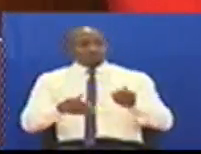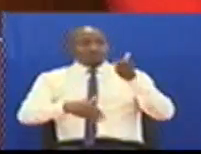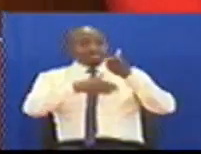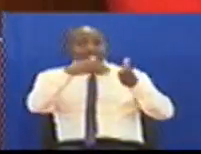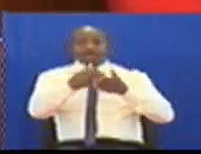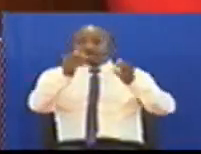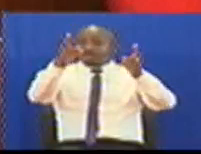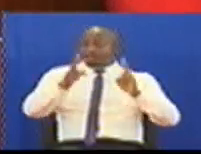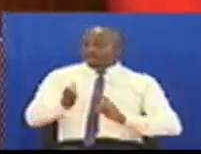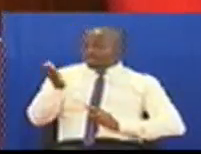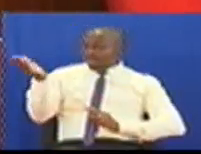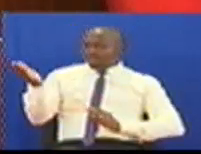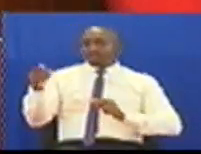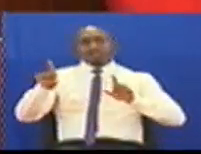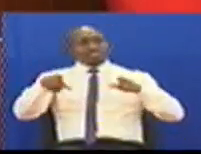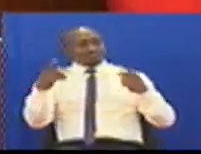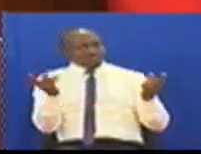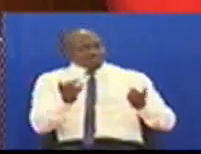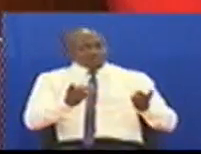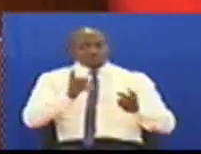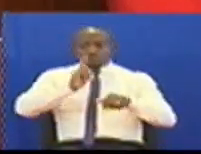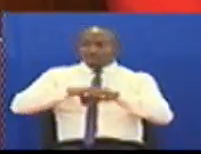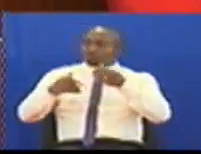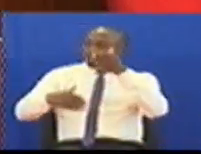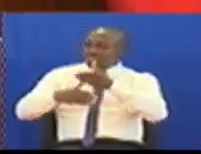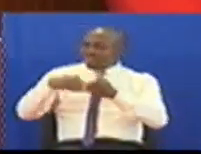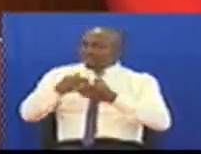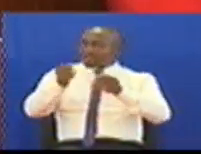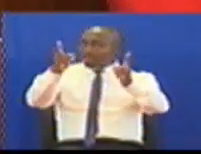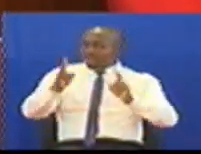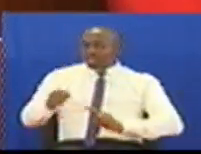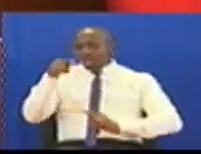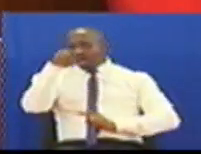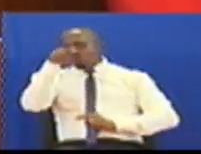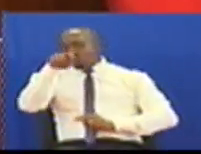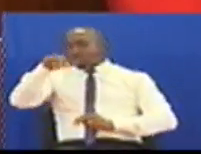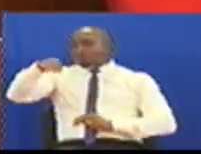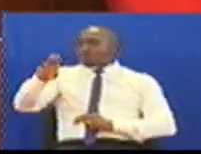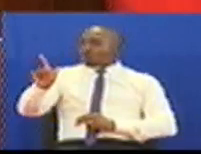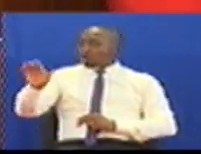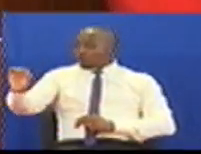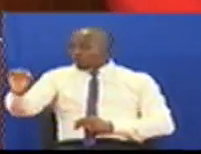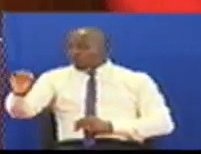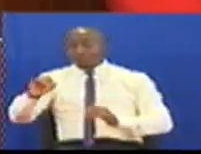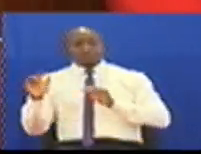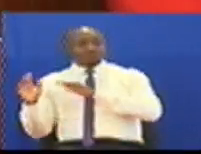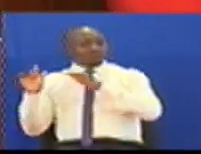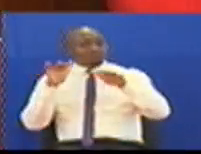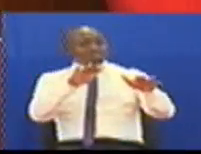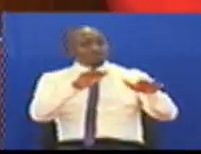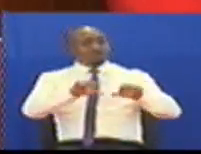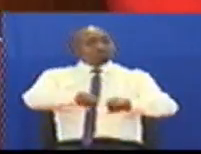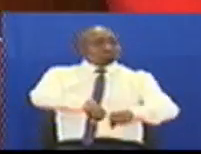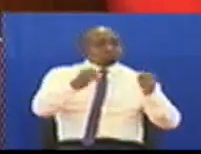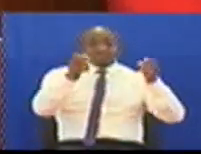Muhoro, lakini Mheshimiwa Naibu Spika, unapojenga daraja la Mbuchi pale Muhoro, mafuriko yamekomba daraja la Muhoro. Kwa hiyo ni kuombe kwa